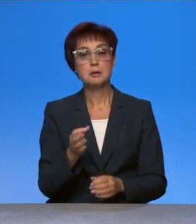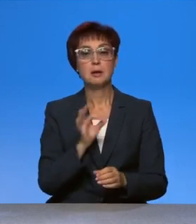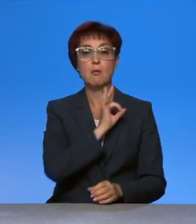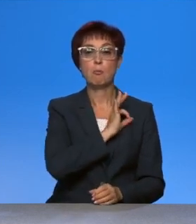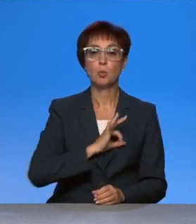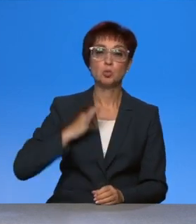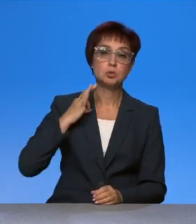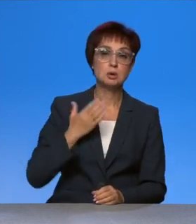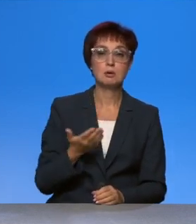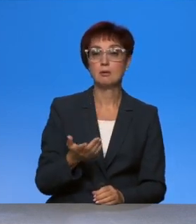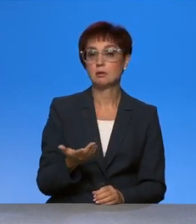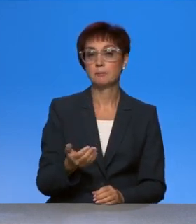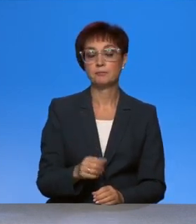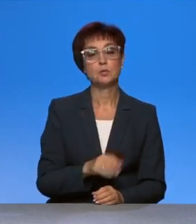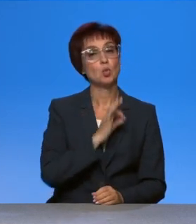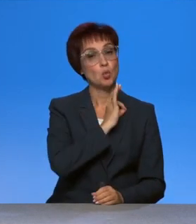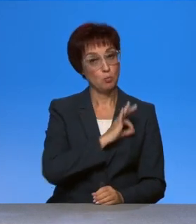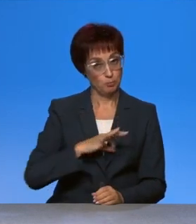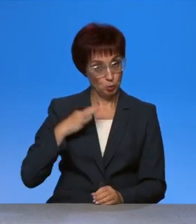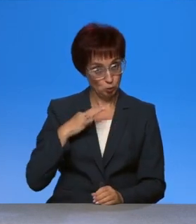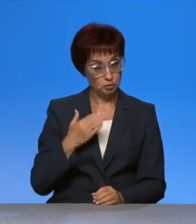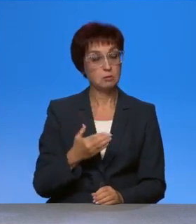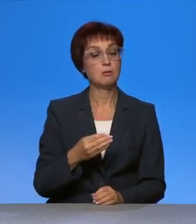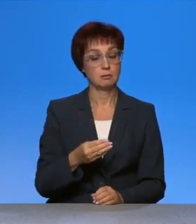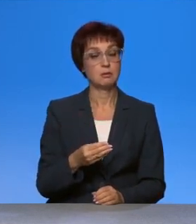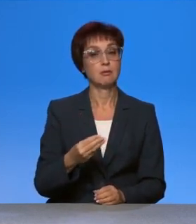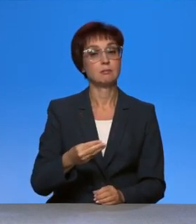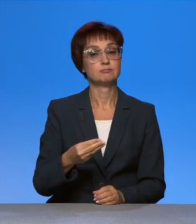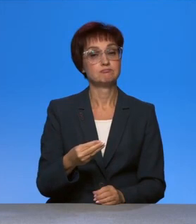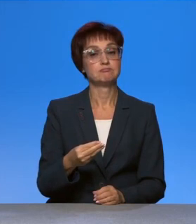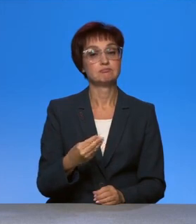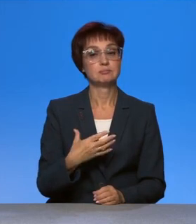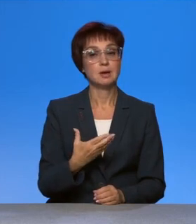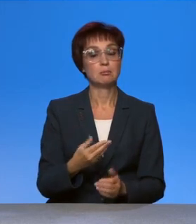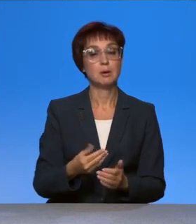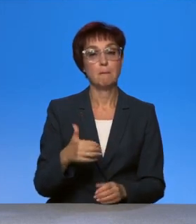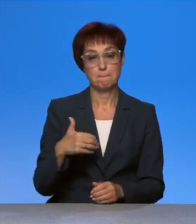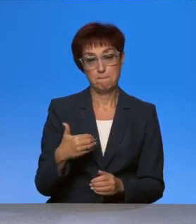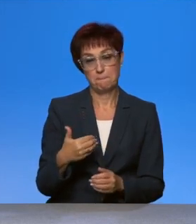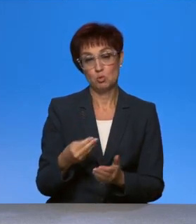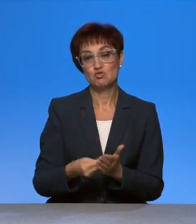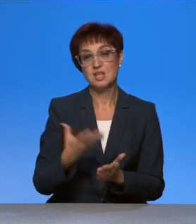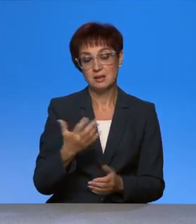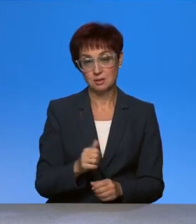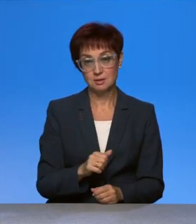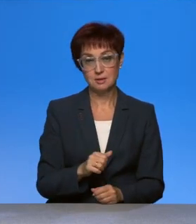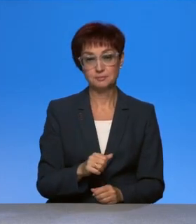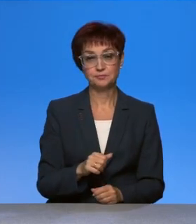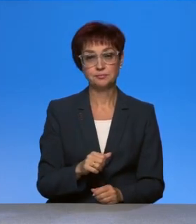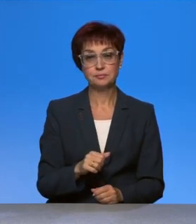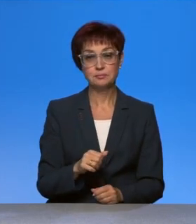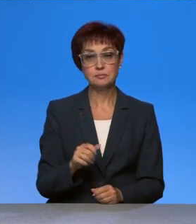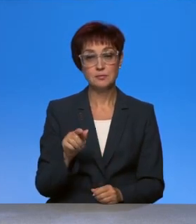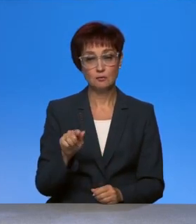тоже. Бусы дорогого стоят, я хочу сказать. Вы знаете, вот компания Shell, ты помните, да, такая? Конечно. Shell Money. А ведь Shell Money, это Shell, это ракушка.